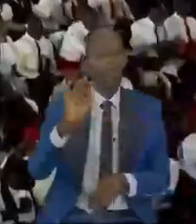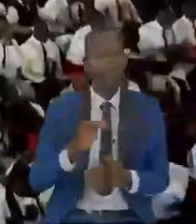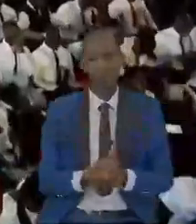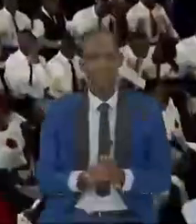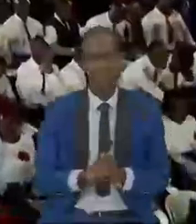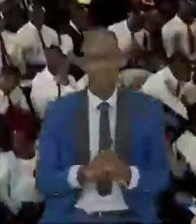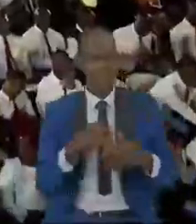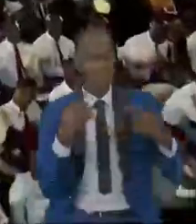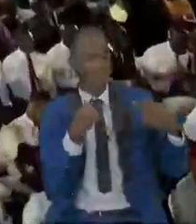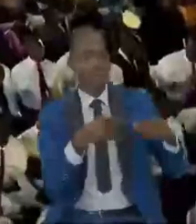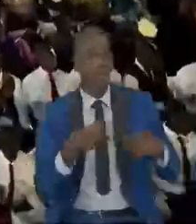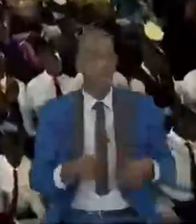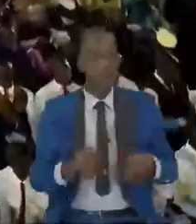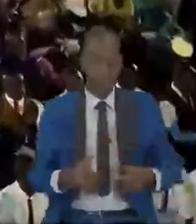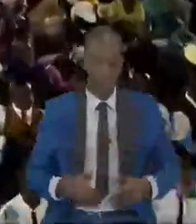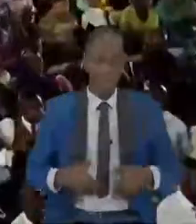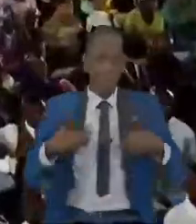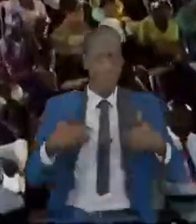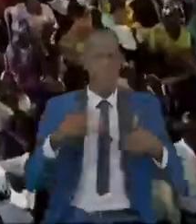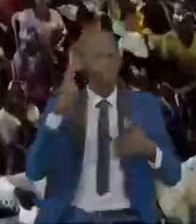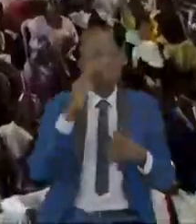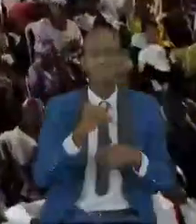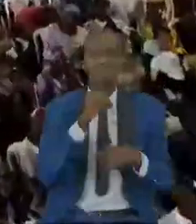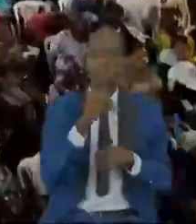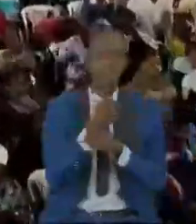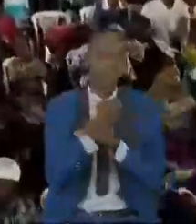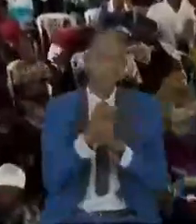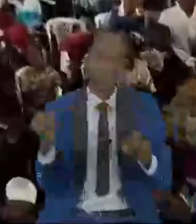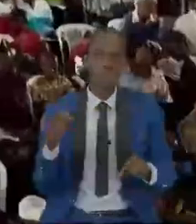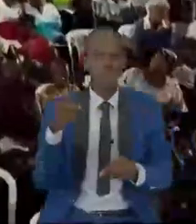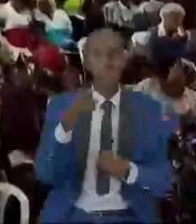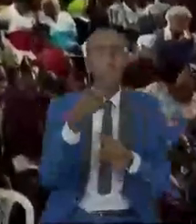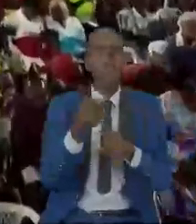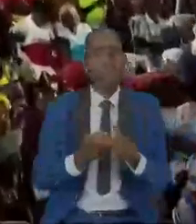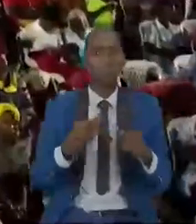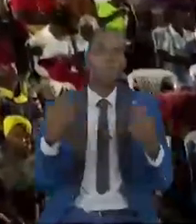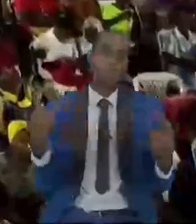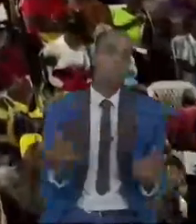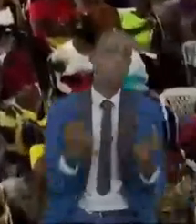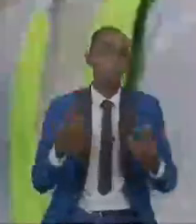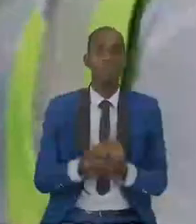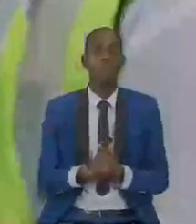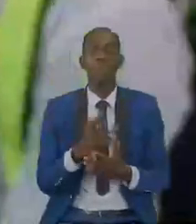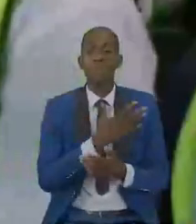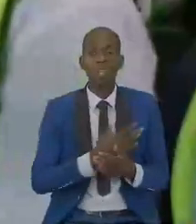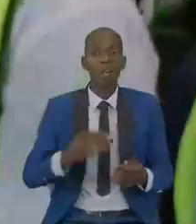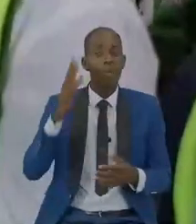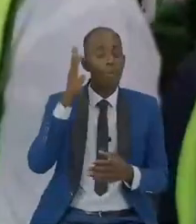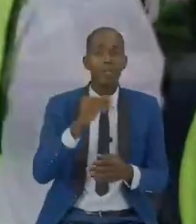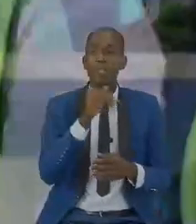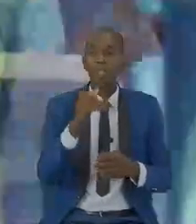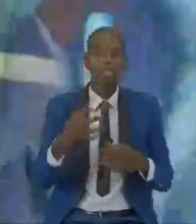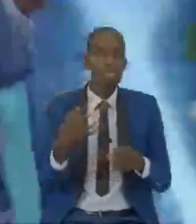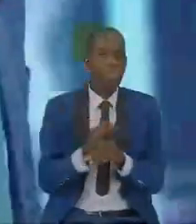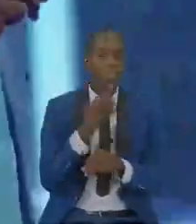Jourdain, que j'ai fait des rites spirituels, mon ami. L'argument, la colère ne vont pas ôter